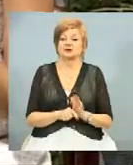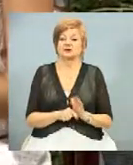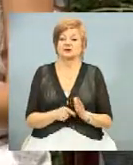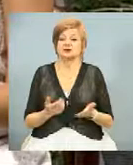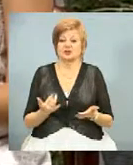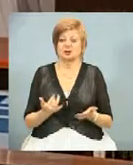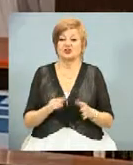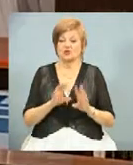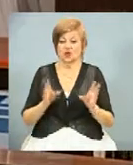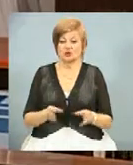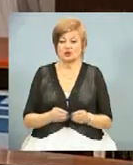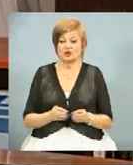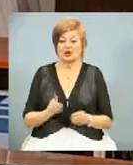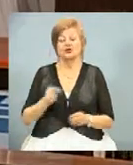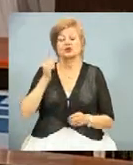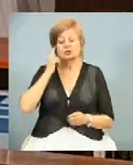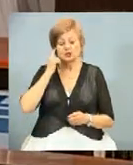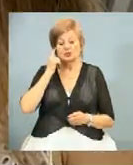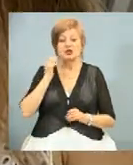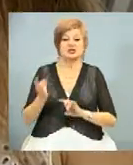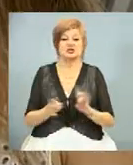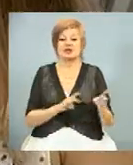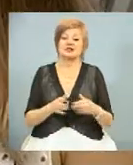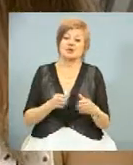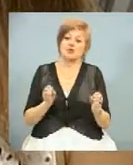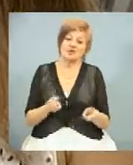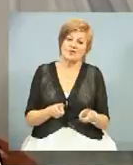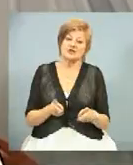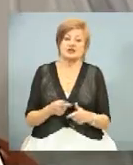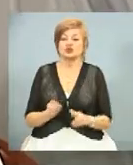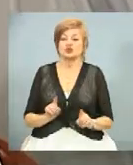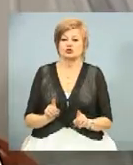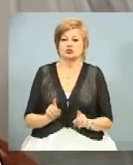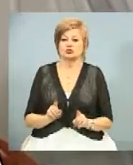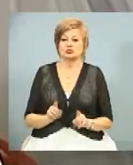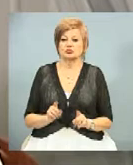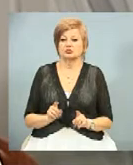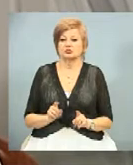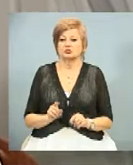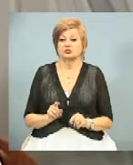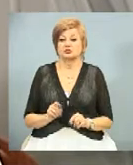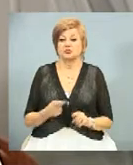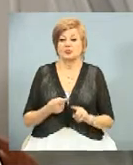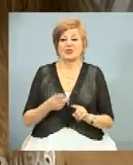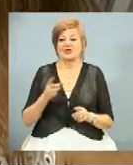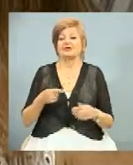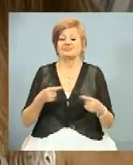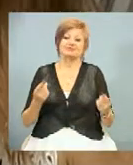підкинути і взагалі. А як ти гадаєш, от хакер, да? Це професія чи що це таке? Ну, на